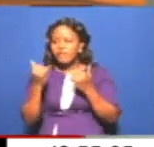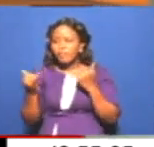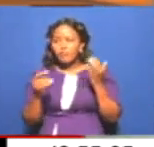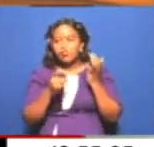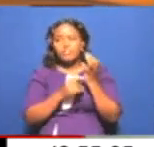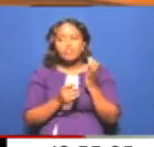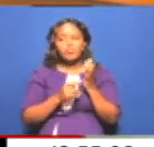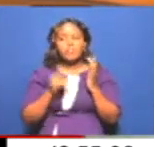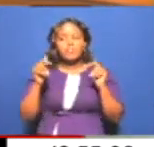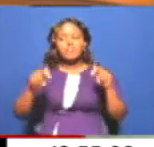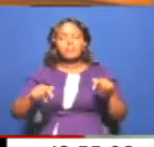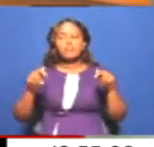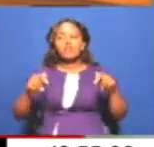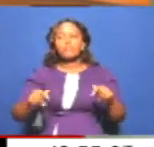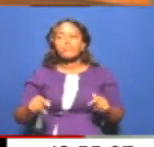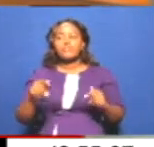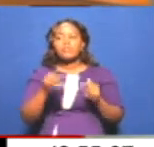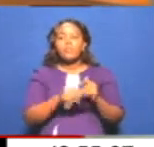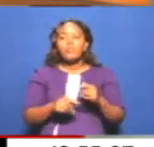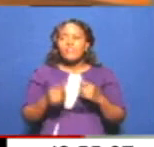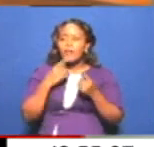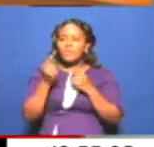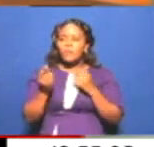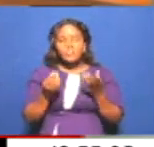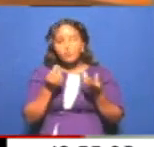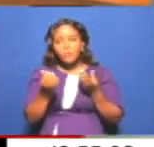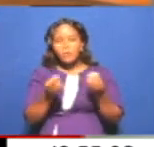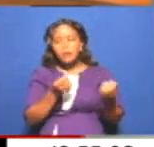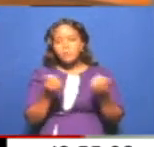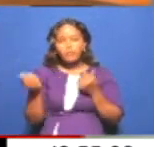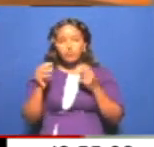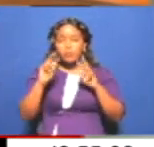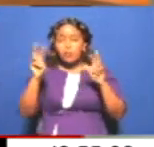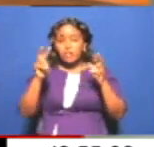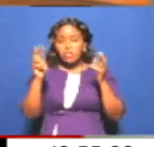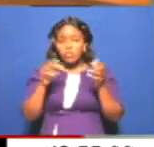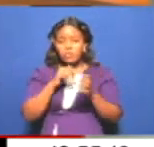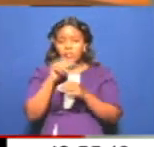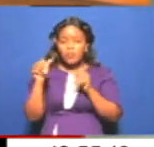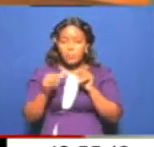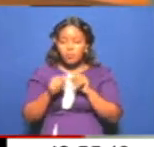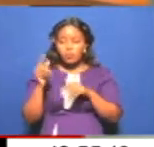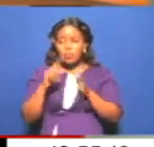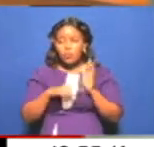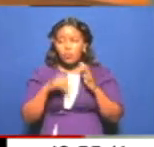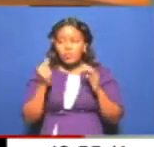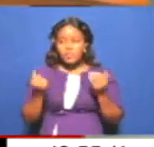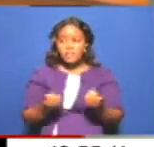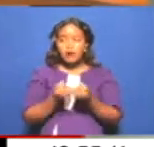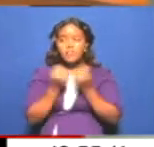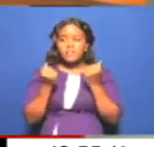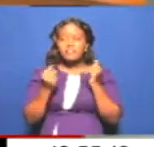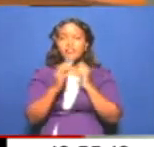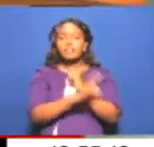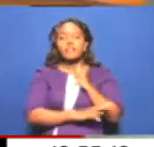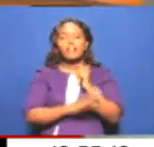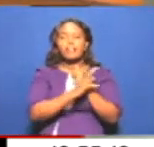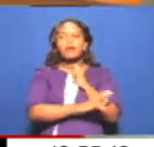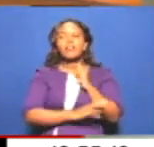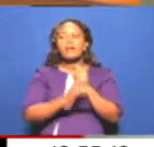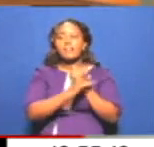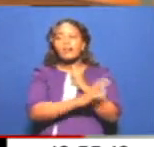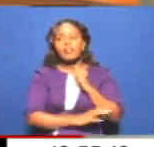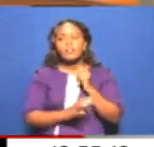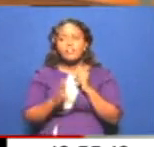Tumekuwa tukizungumzia masuala mawili matatu kuhusiana na yale ambayo yamejiri, yatakayojiri na